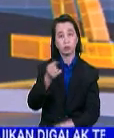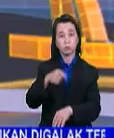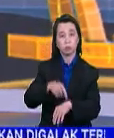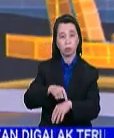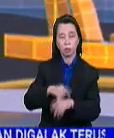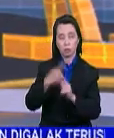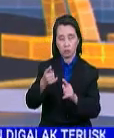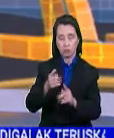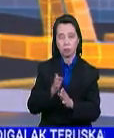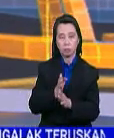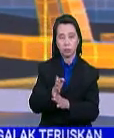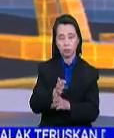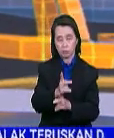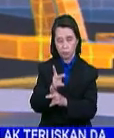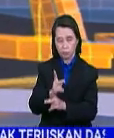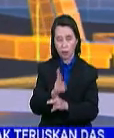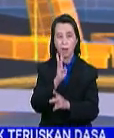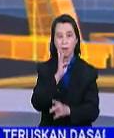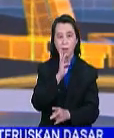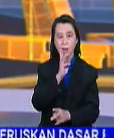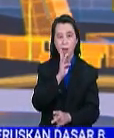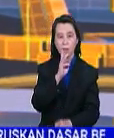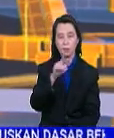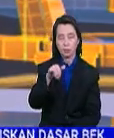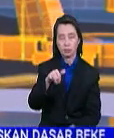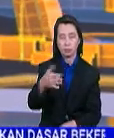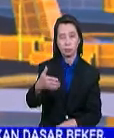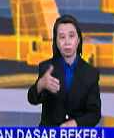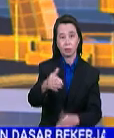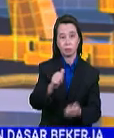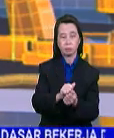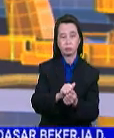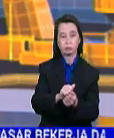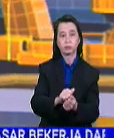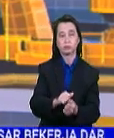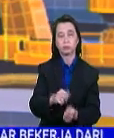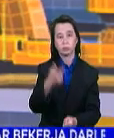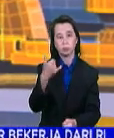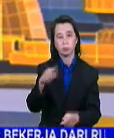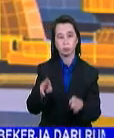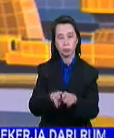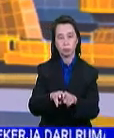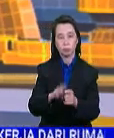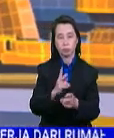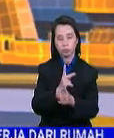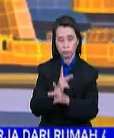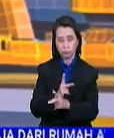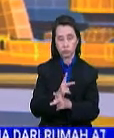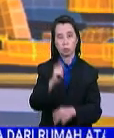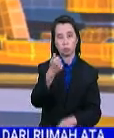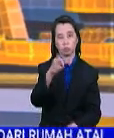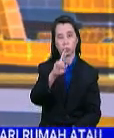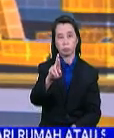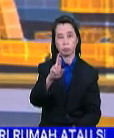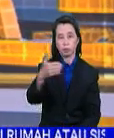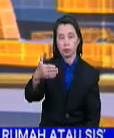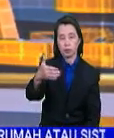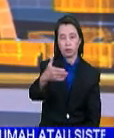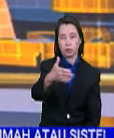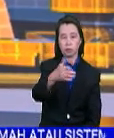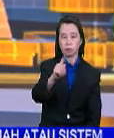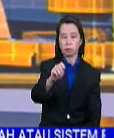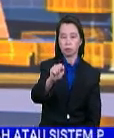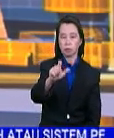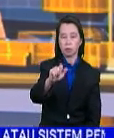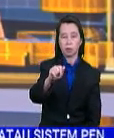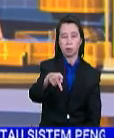bidang penternakan ikan air tawar sebagai sumber pendapatan sampingan. Selain berjaya menternak lebih 10,000 ekor ikan talapia